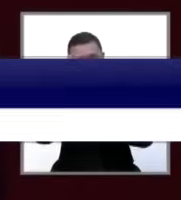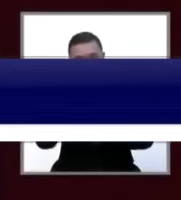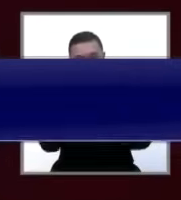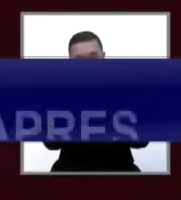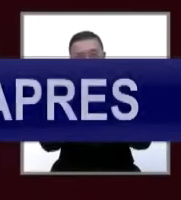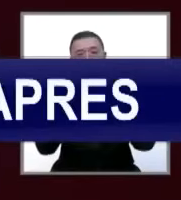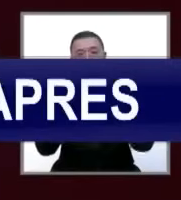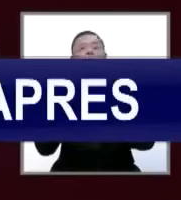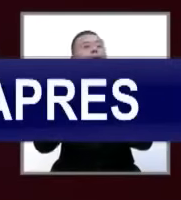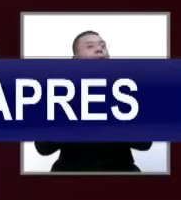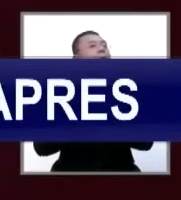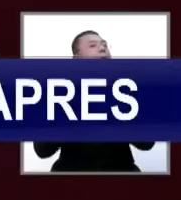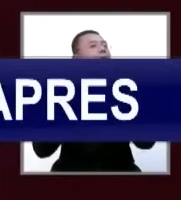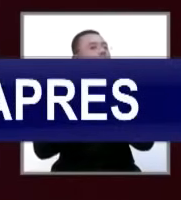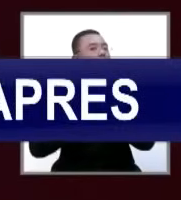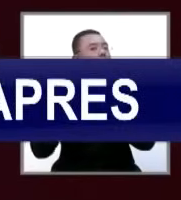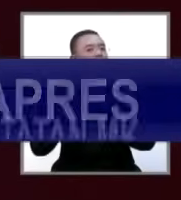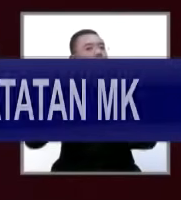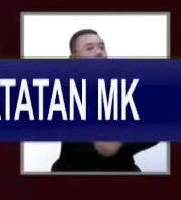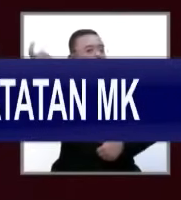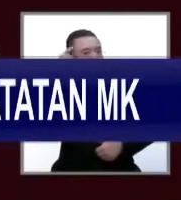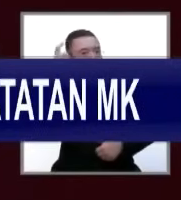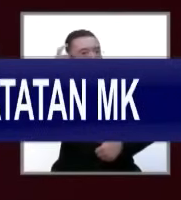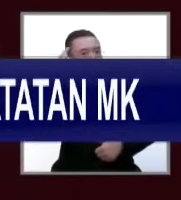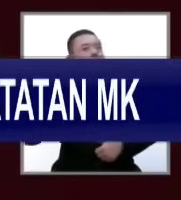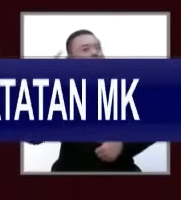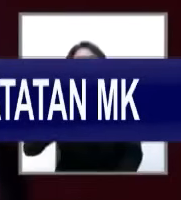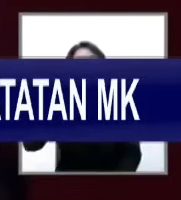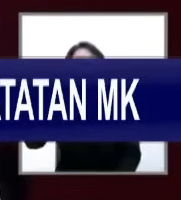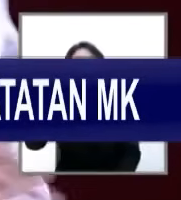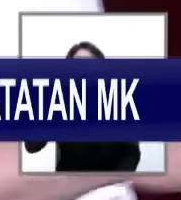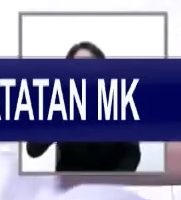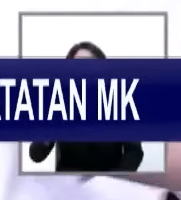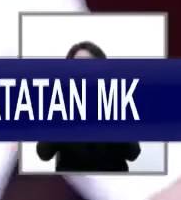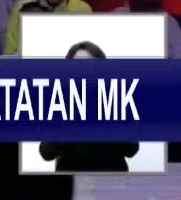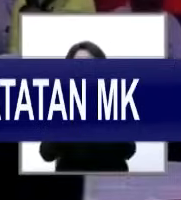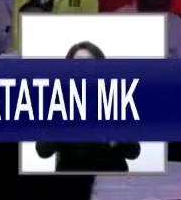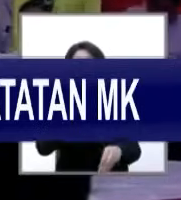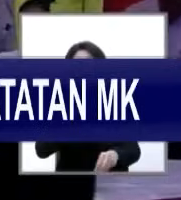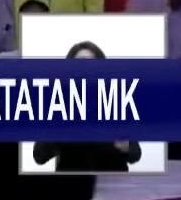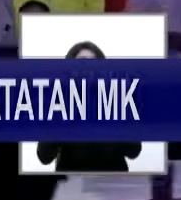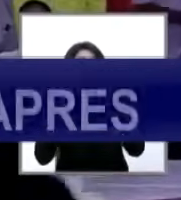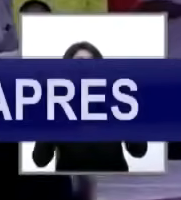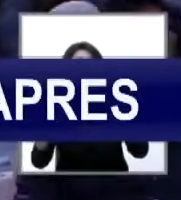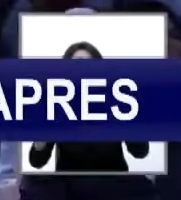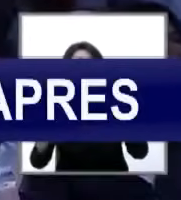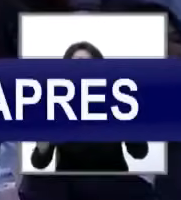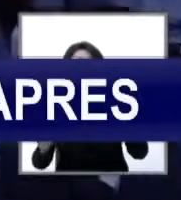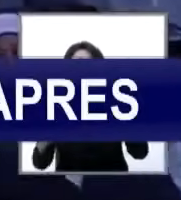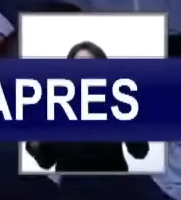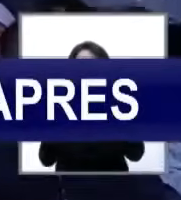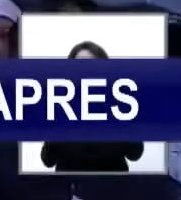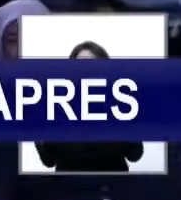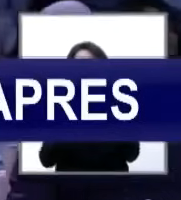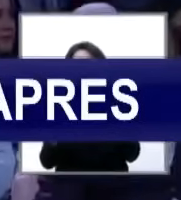muliakan sebetulnya diawali dari paradigma paradigma pembangunan kita menyelesa seluruh pengamat